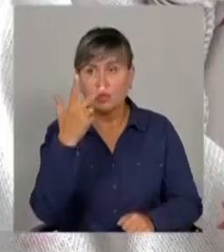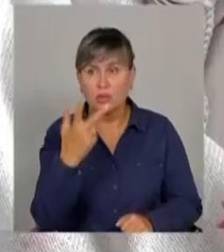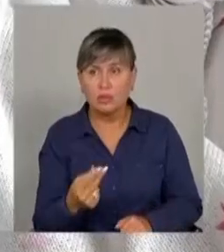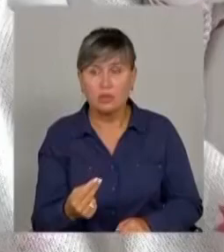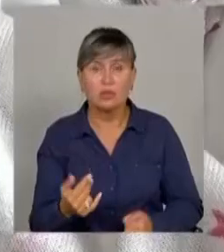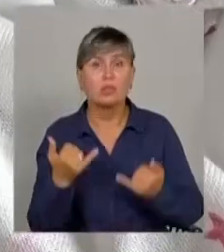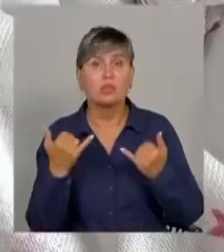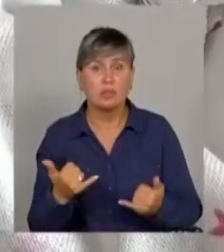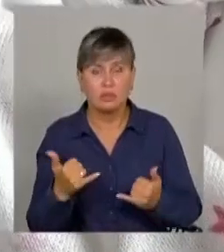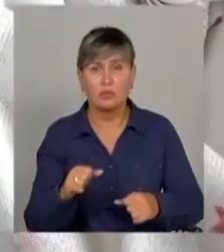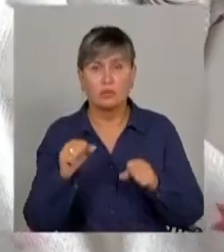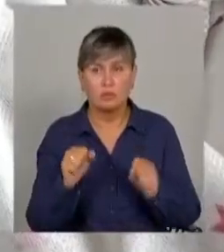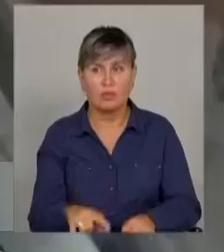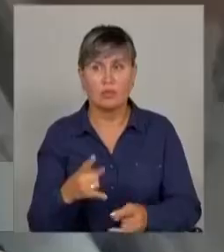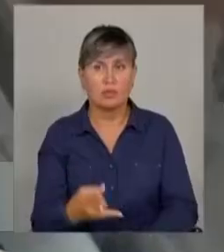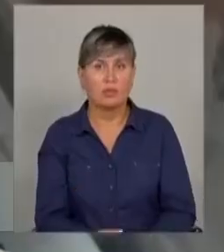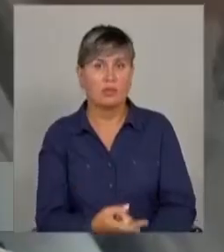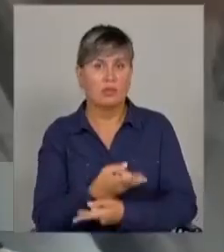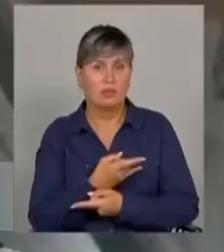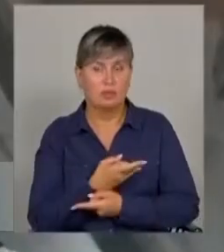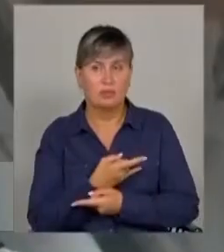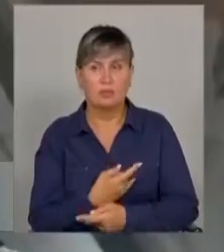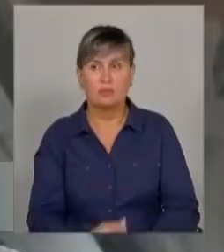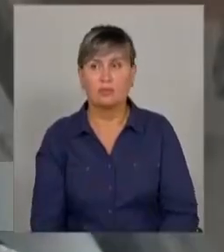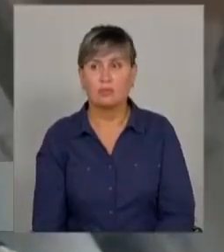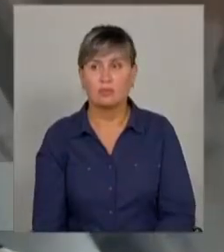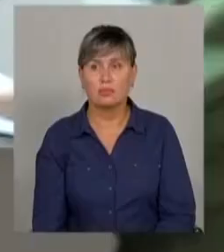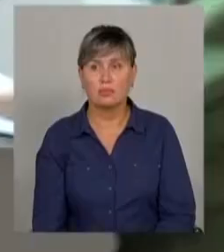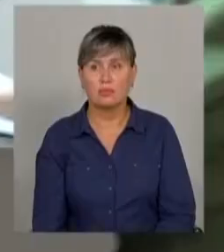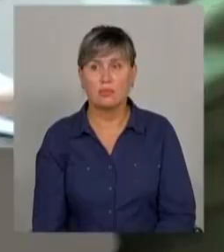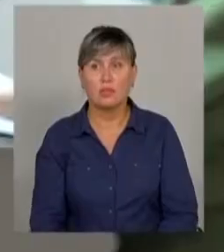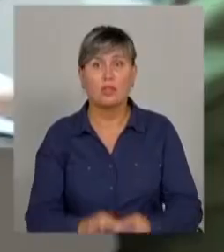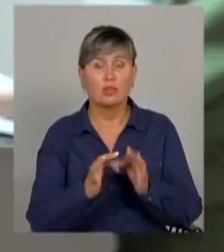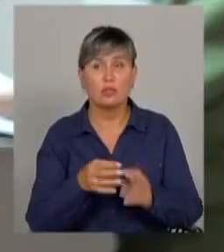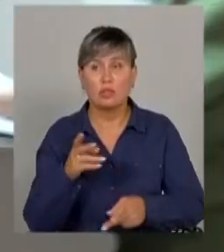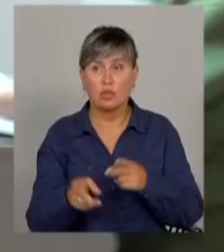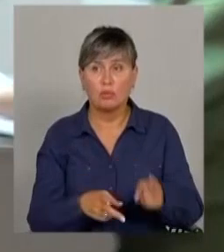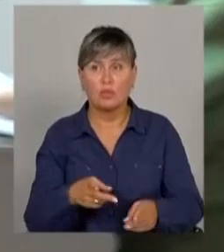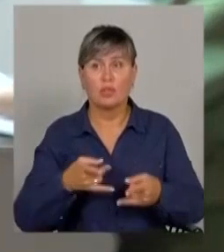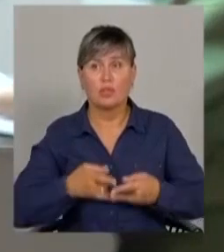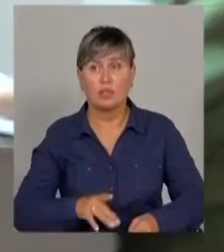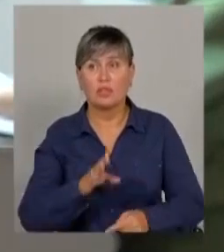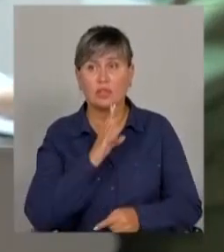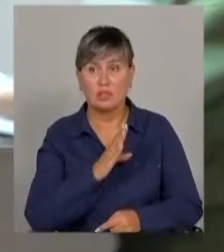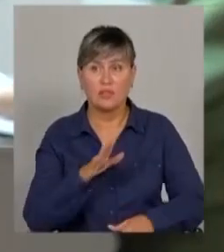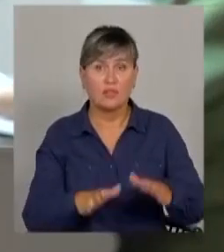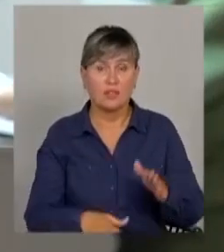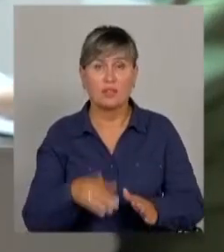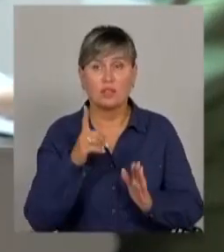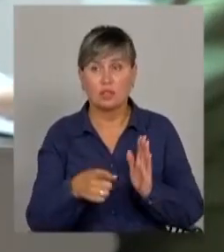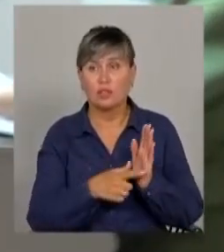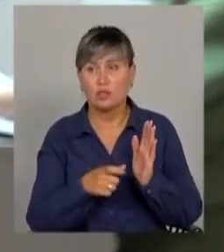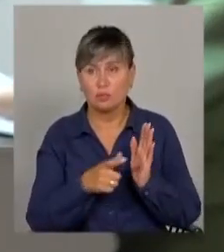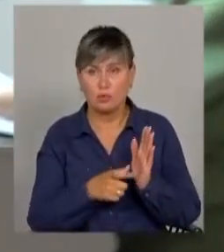только сегодня она смогла взять на руки маленькую Инаят. В результате сложной операции на свет появилась девочка весом